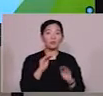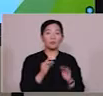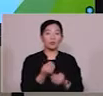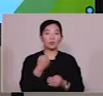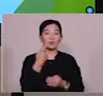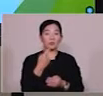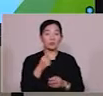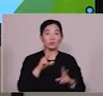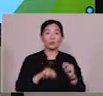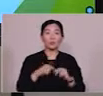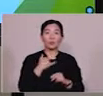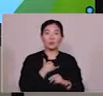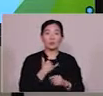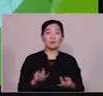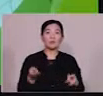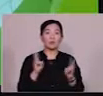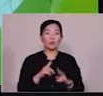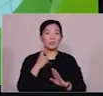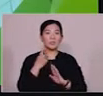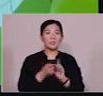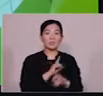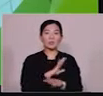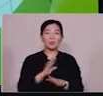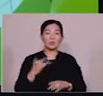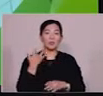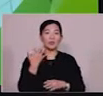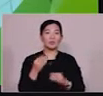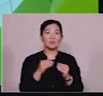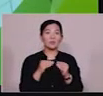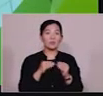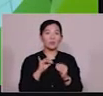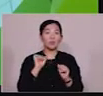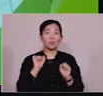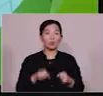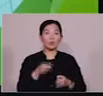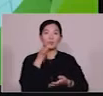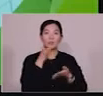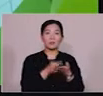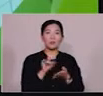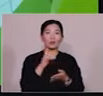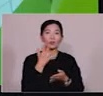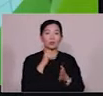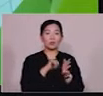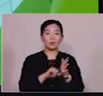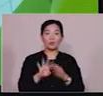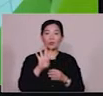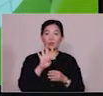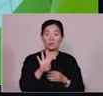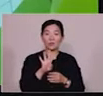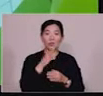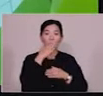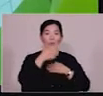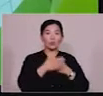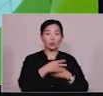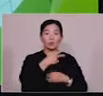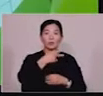1, то у нас остается неизменное количество десятков. И мы можем сказать, что 564